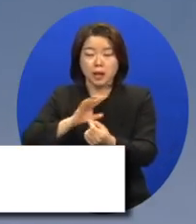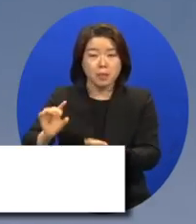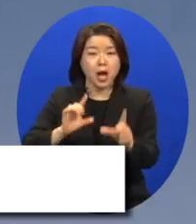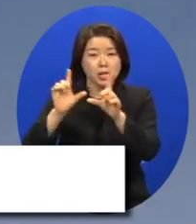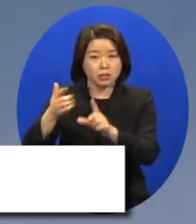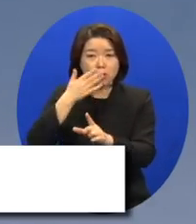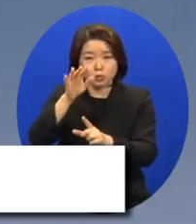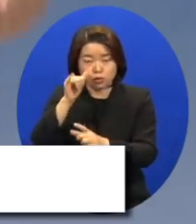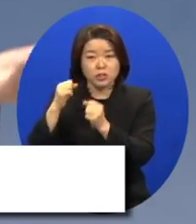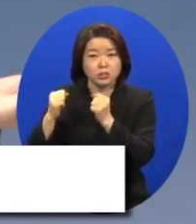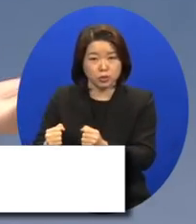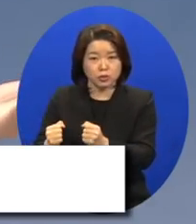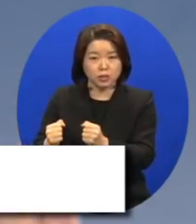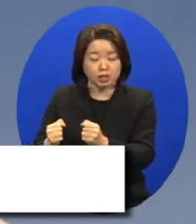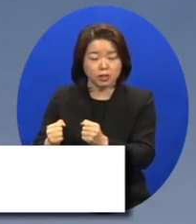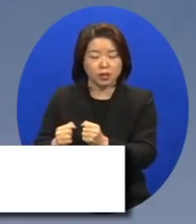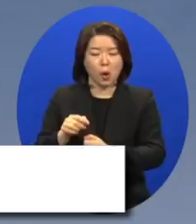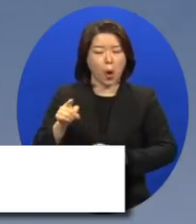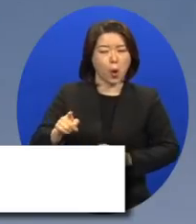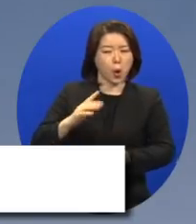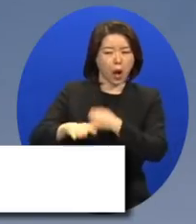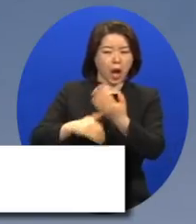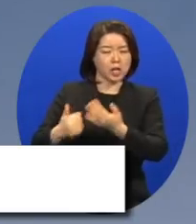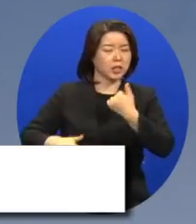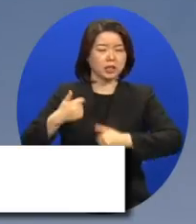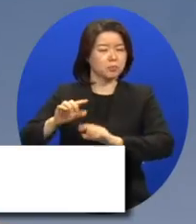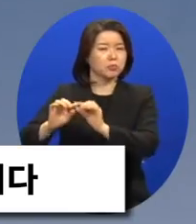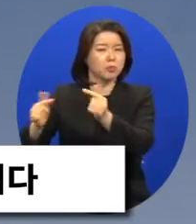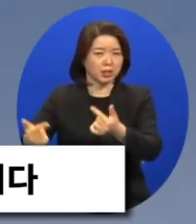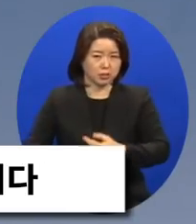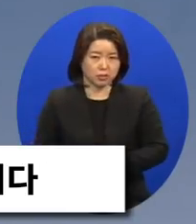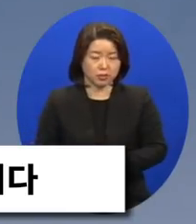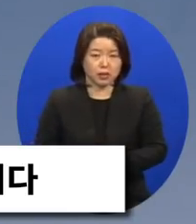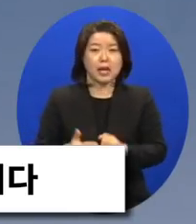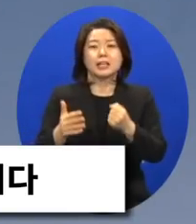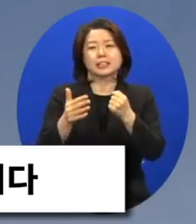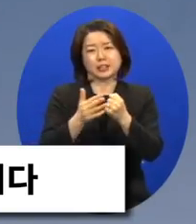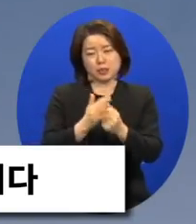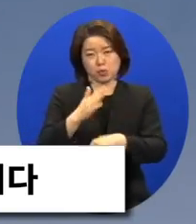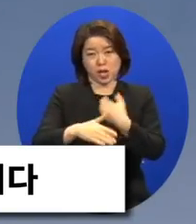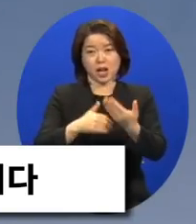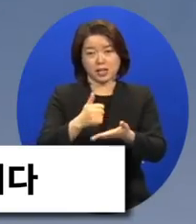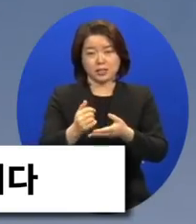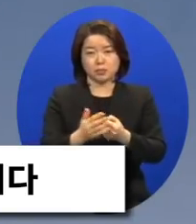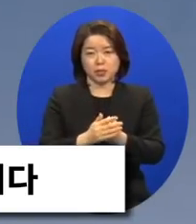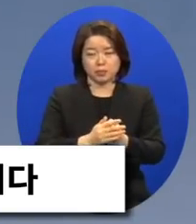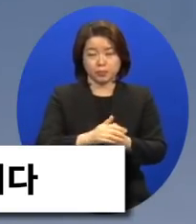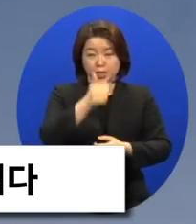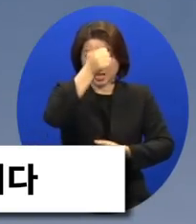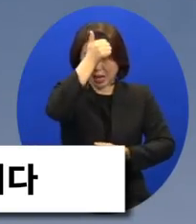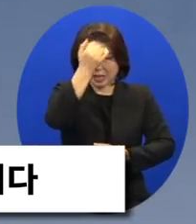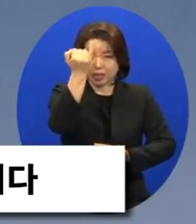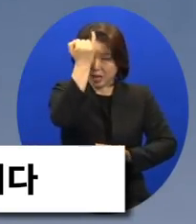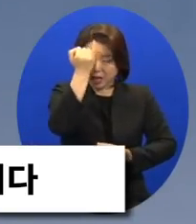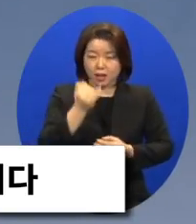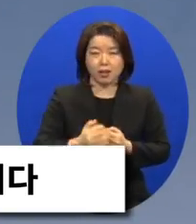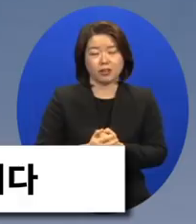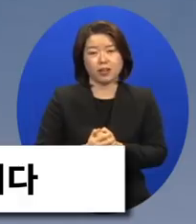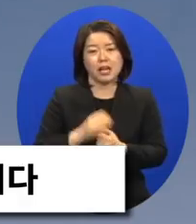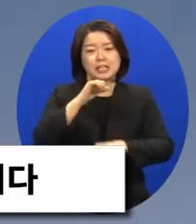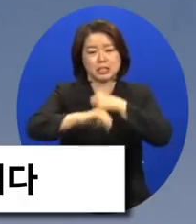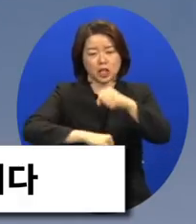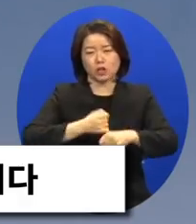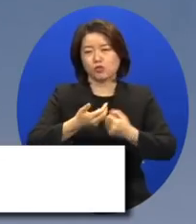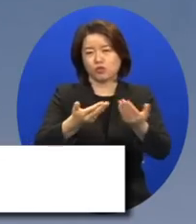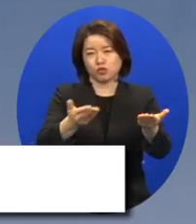존재라면 그게 무슨 하나님께 기쁨이 되겠습니까 그래서 하나님께서 아담과 하와에게 자유를